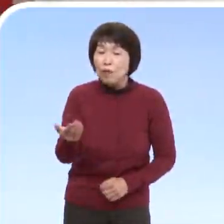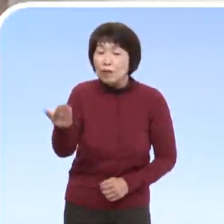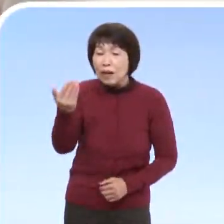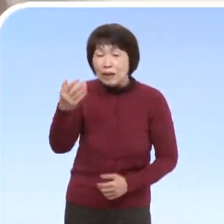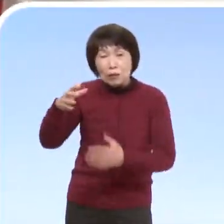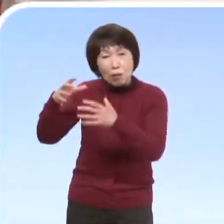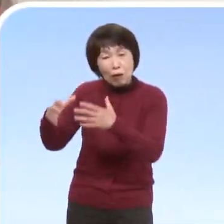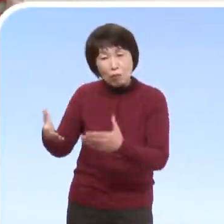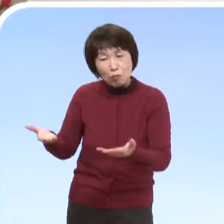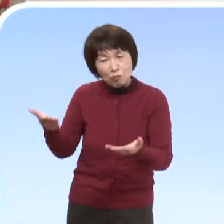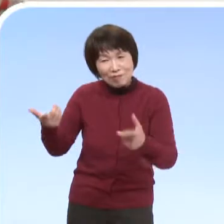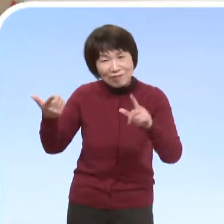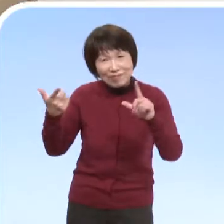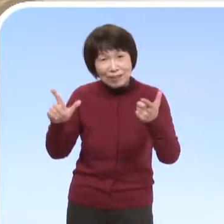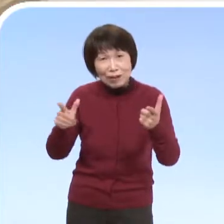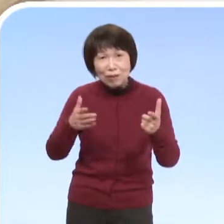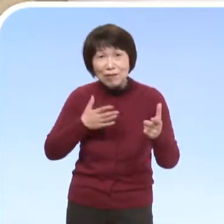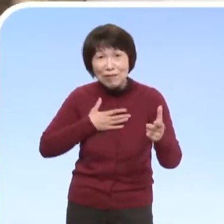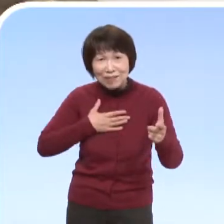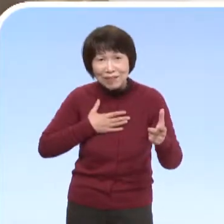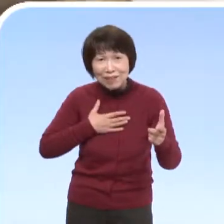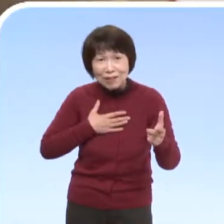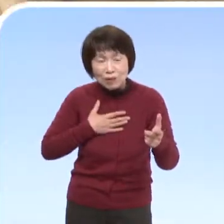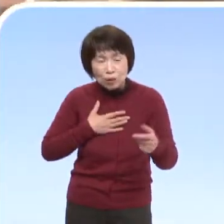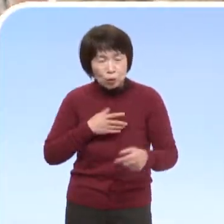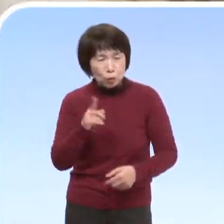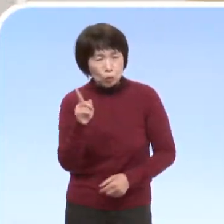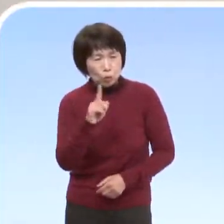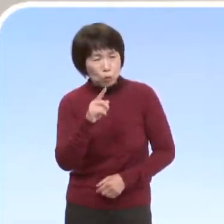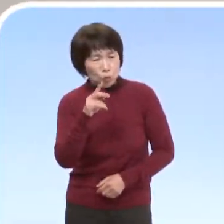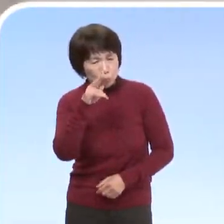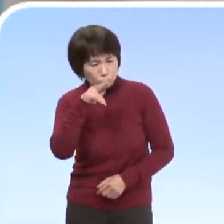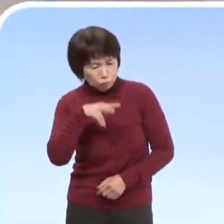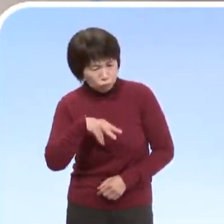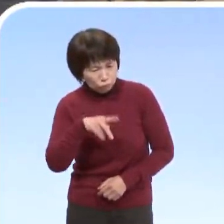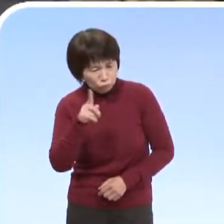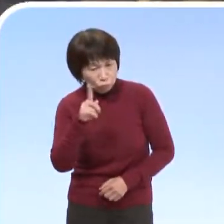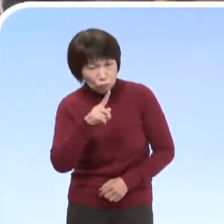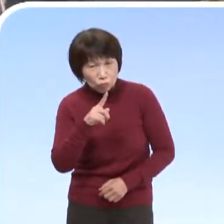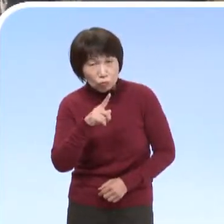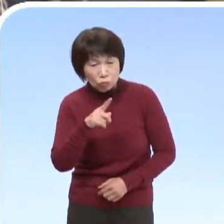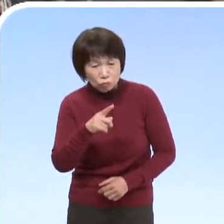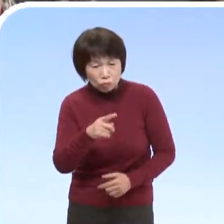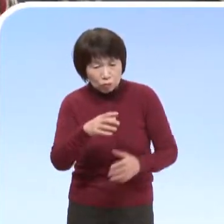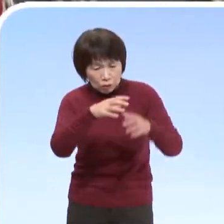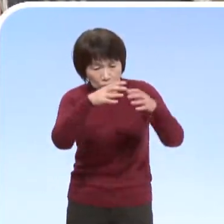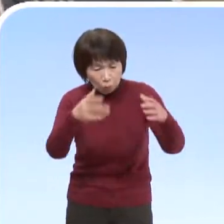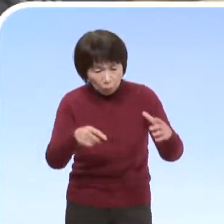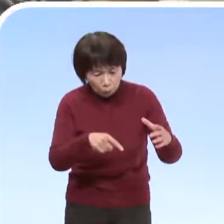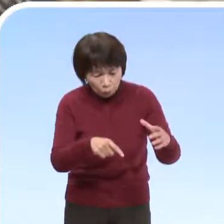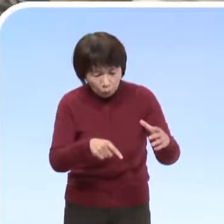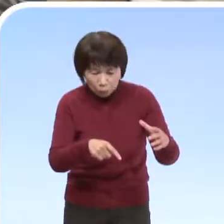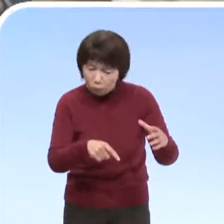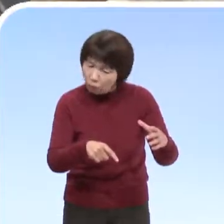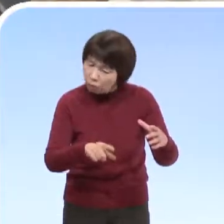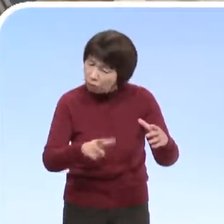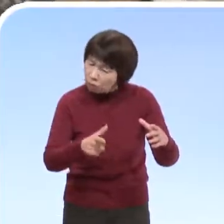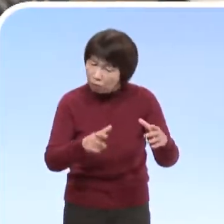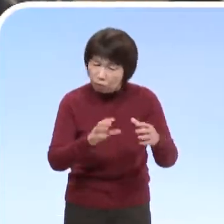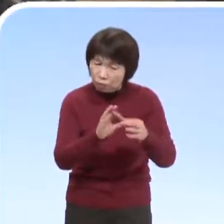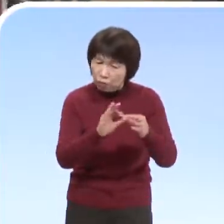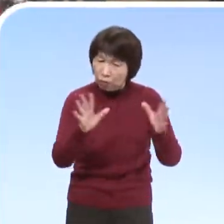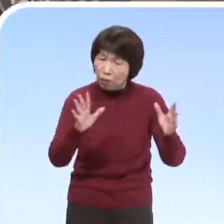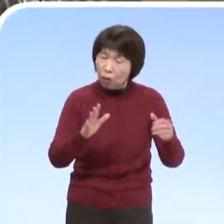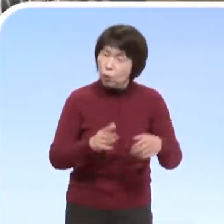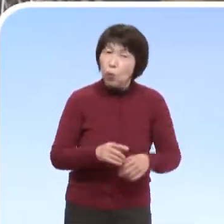夫が 違う あるんです。 違うんですか。 お分かりになりますでしょ うか。何が違うんでしょう。 あれ 下下関